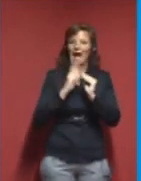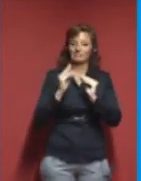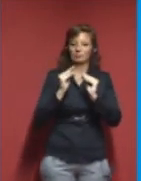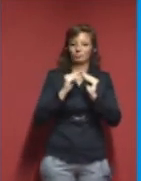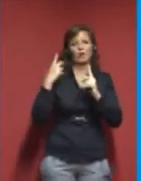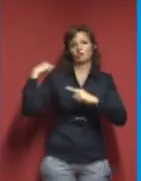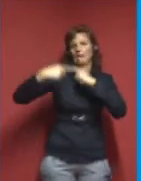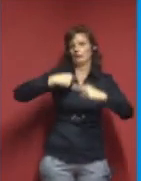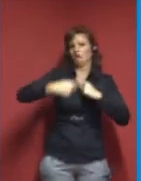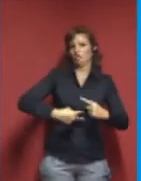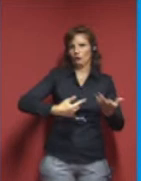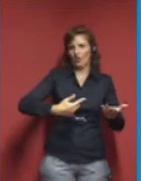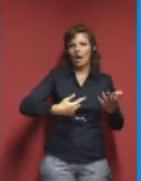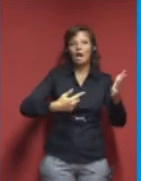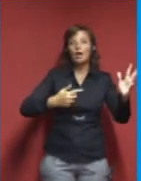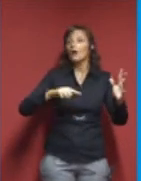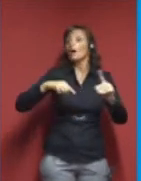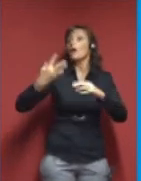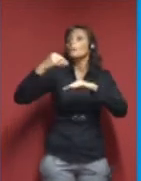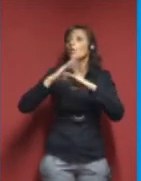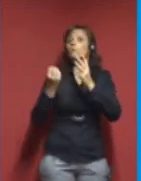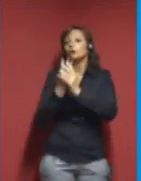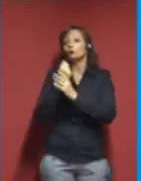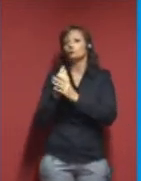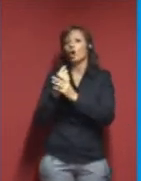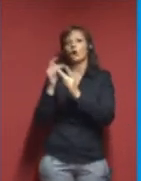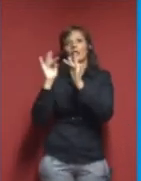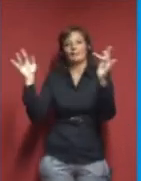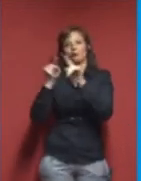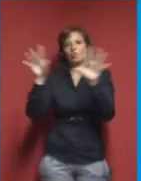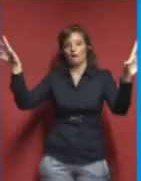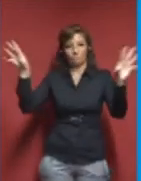tradizionale con la produzione digitale.